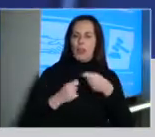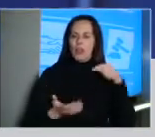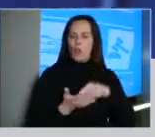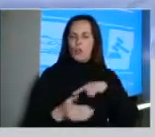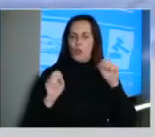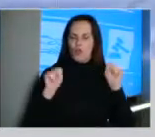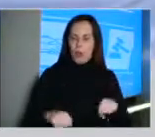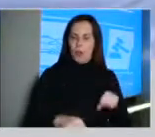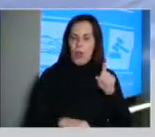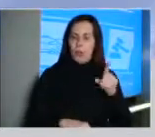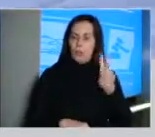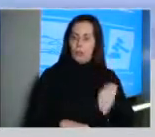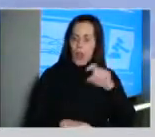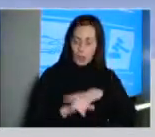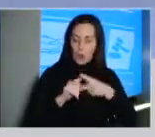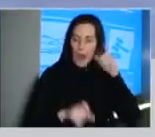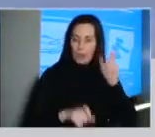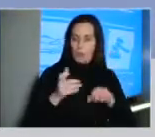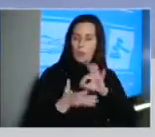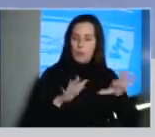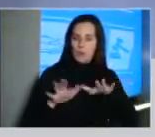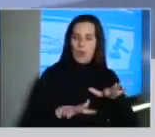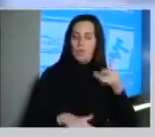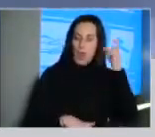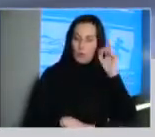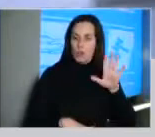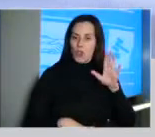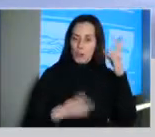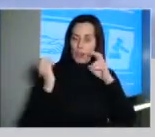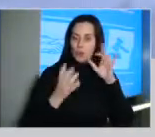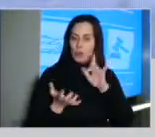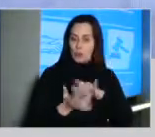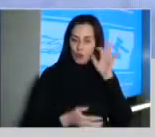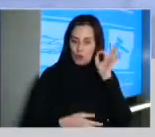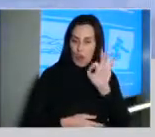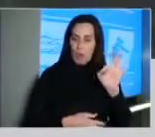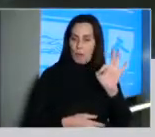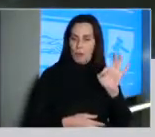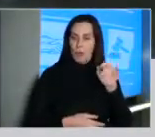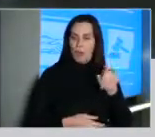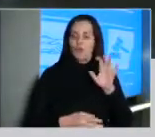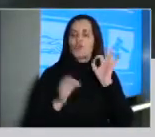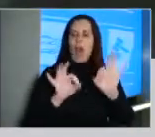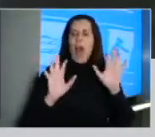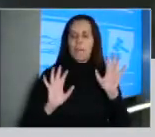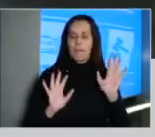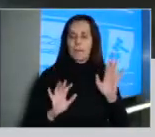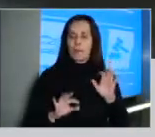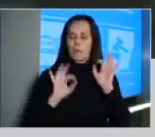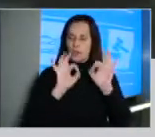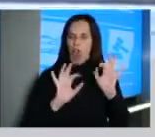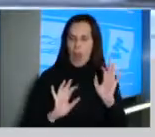שולטים בו. אז יושבים עד היום אנשים במשרדי ממשלה וסבורים שהמידע שנמצא בידי המשרד שייך להם, בידי הרשות שייך